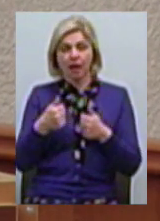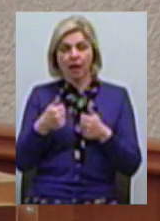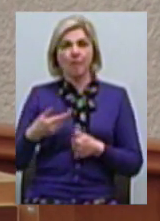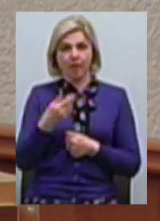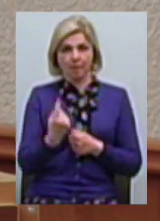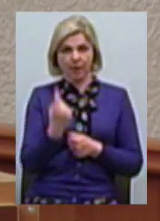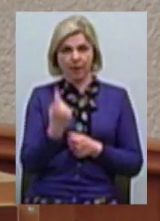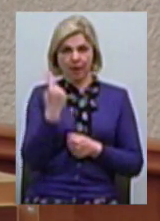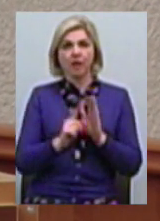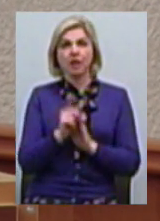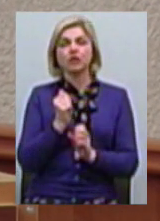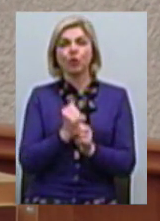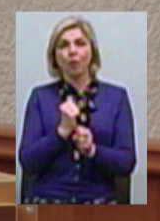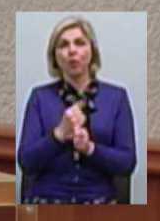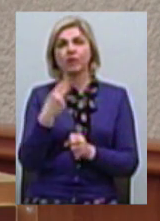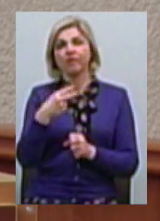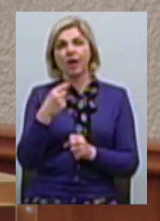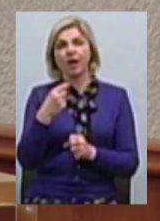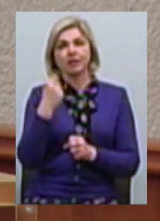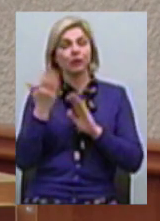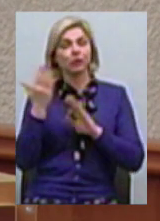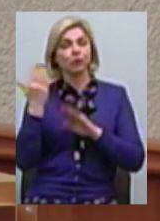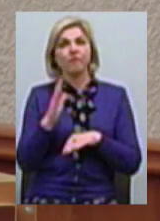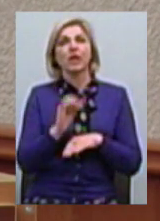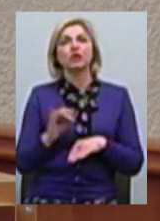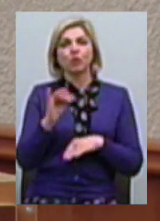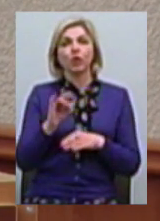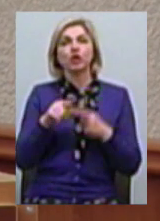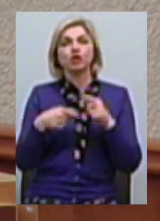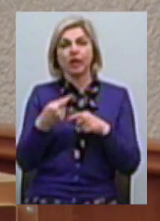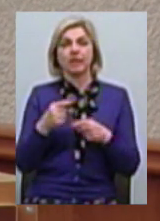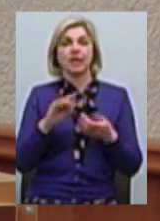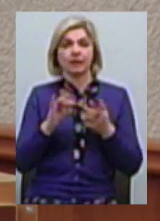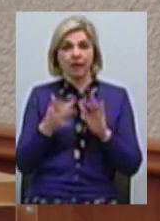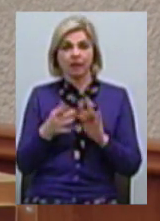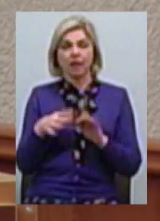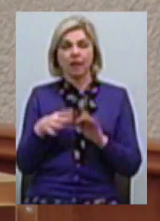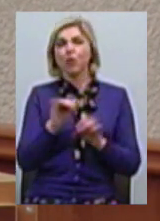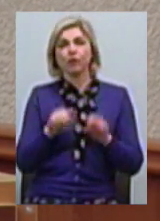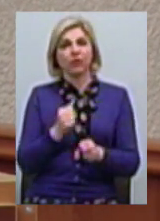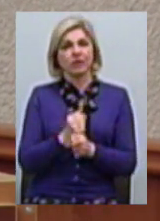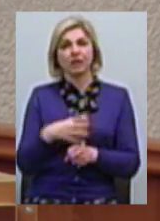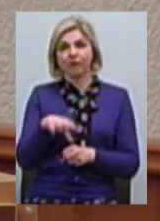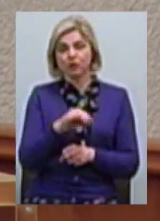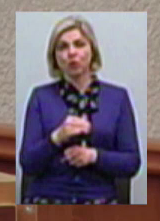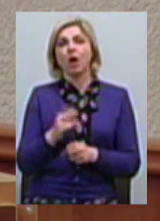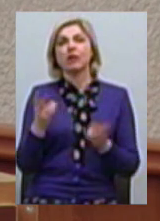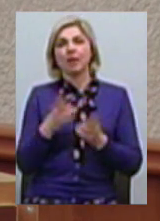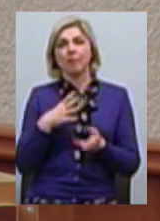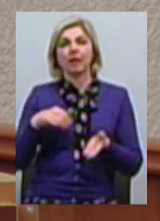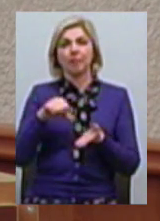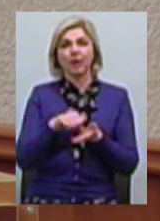розпочали роботу в цьому напрямку понад 20 років тому. В Естонії через інтернет можна зробити все, окрім двох речей. Треба бути присутнім,